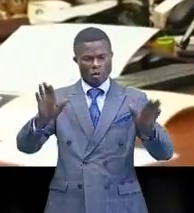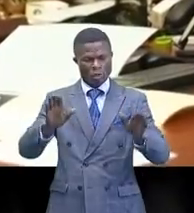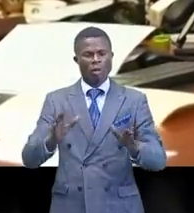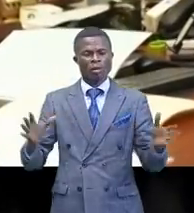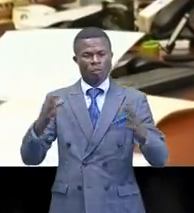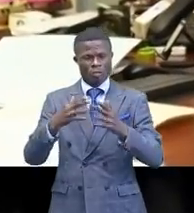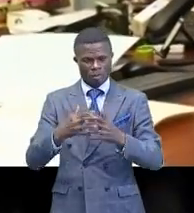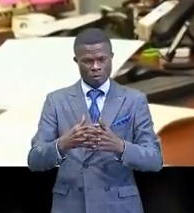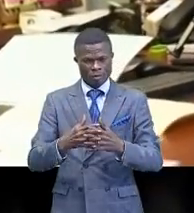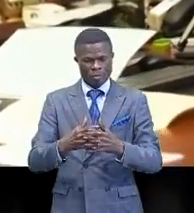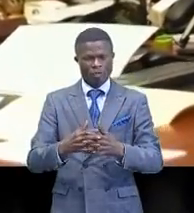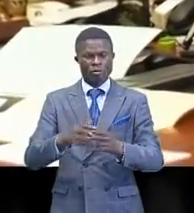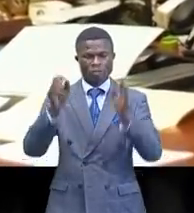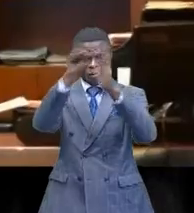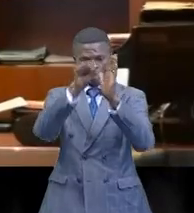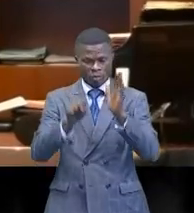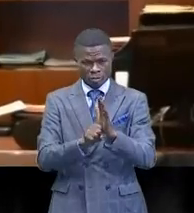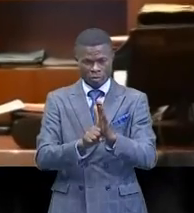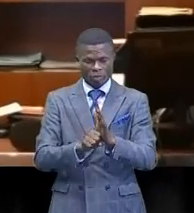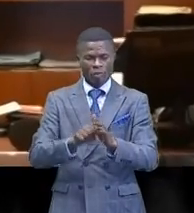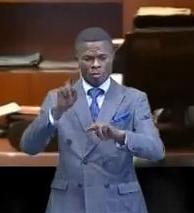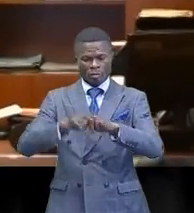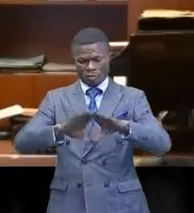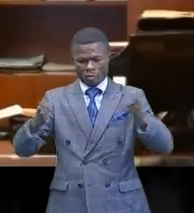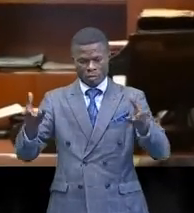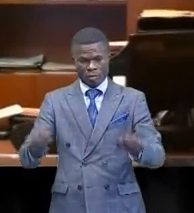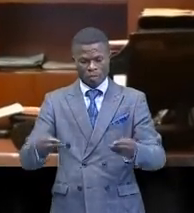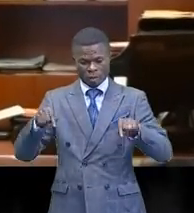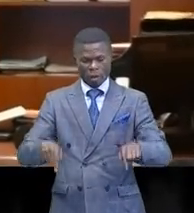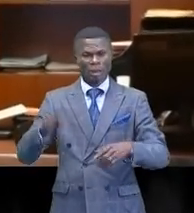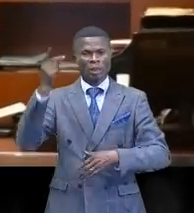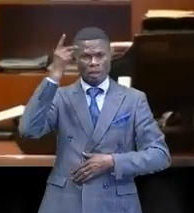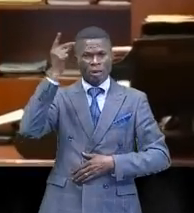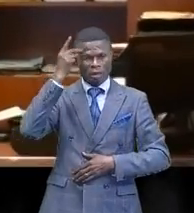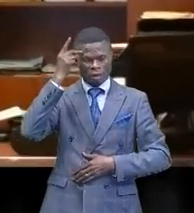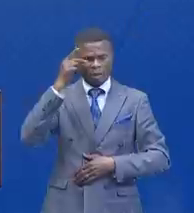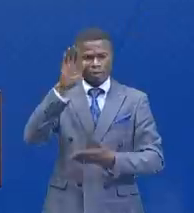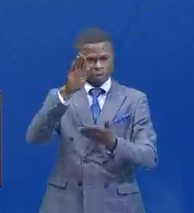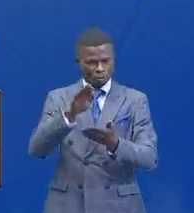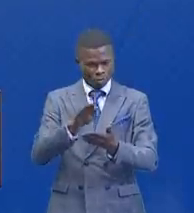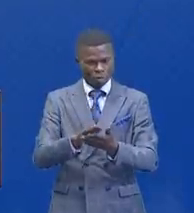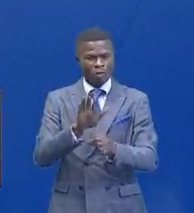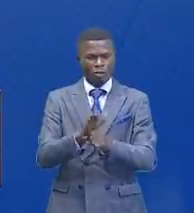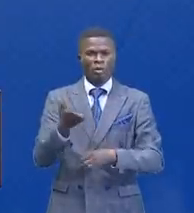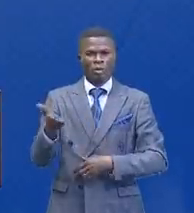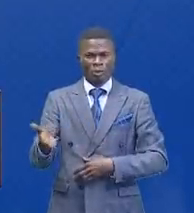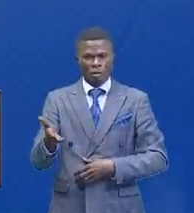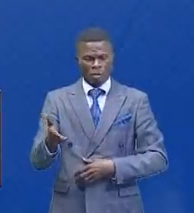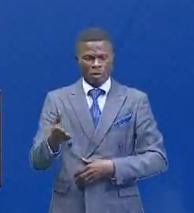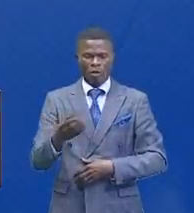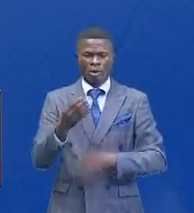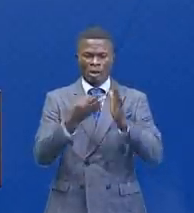consolide. Les statistiques d'occupation de lits présents à Kinshasa connaissent une baisse du taux allant